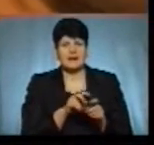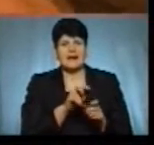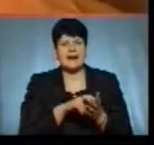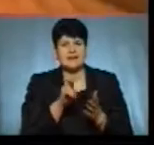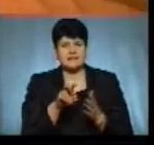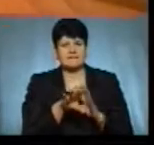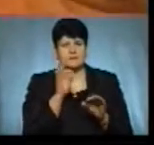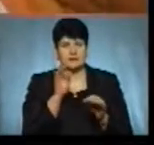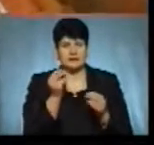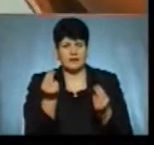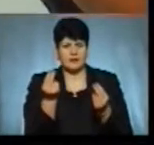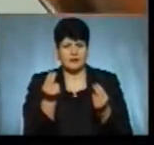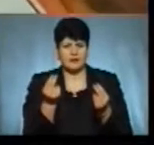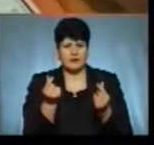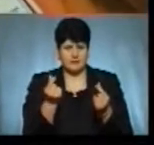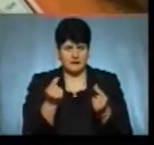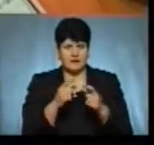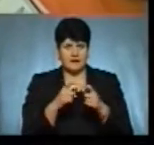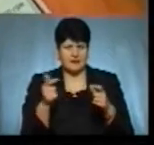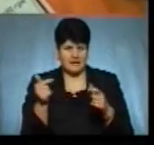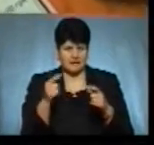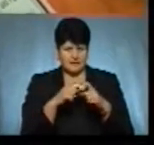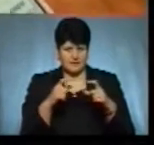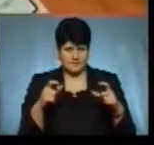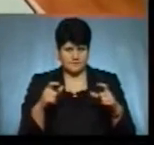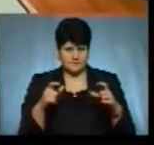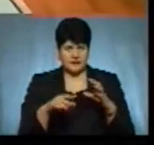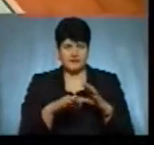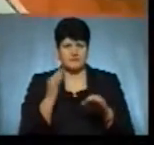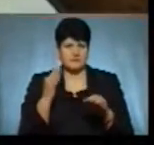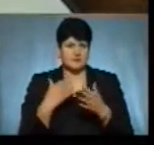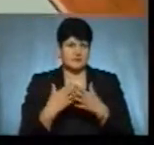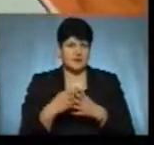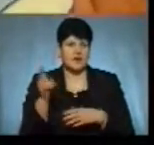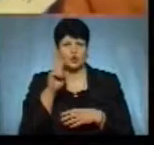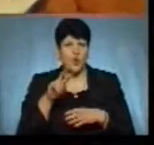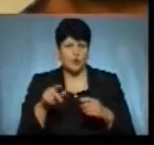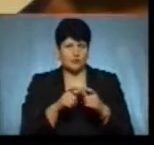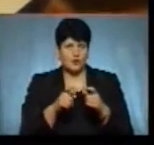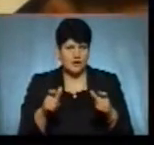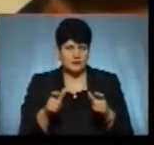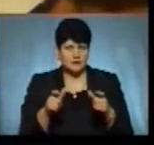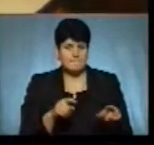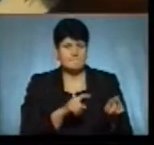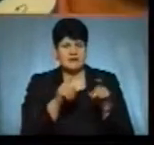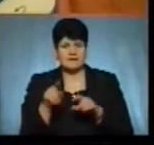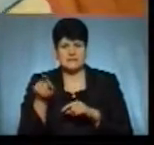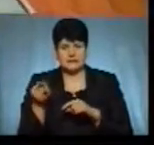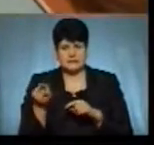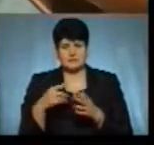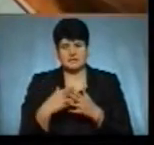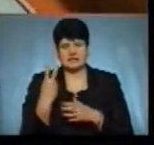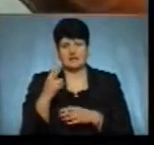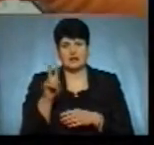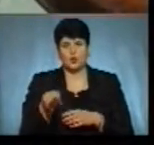картку гривневу, на яку є гривні, вибрати будь-яку, наприклад, доларову картку, і перевести на неї, наприклад, 2